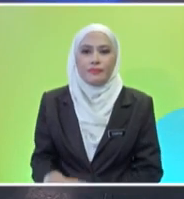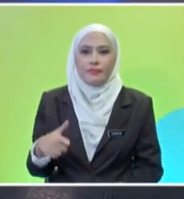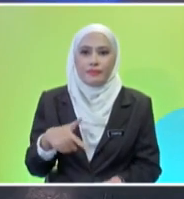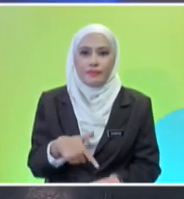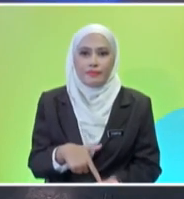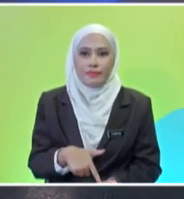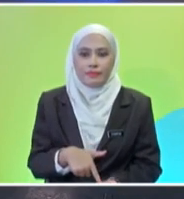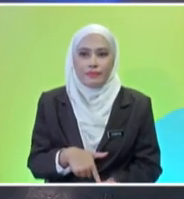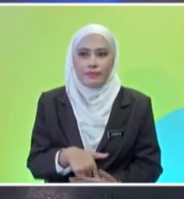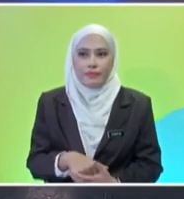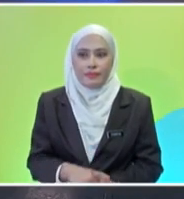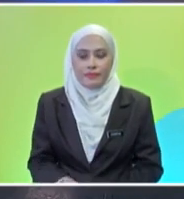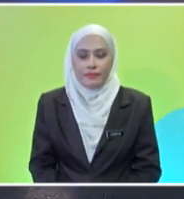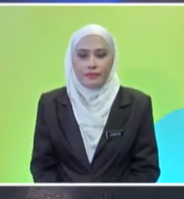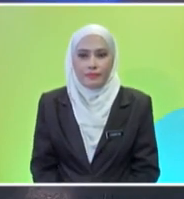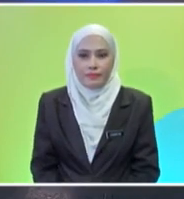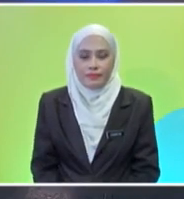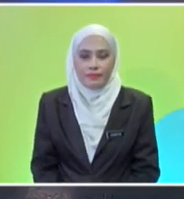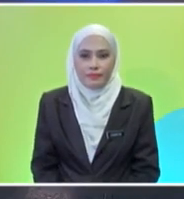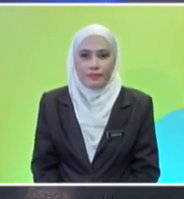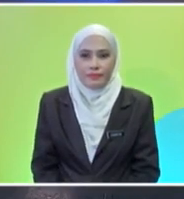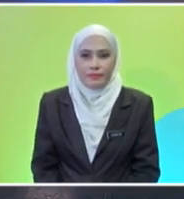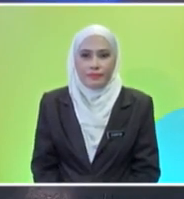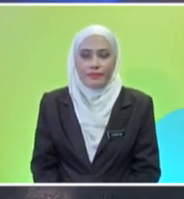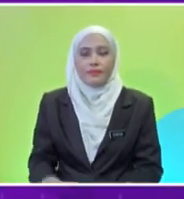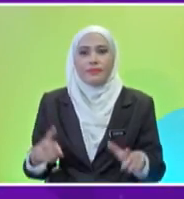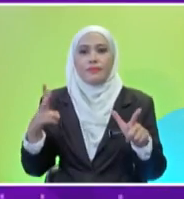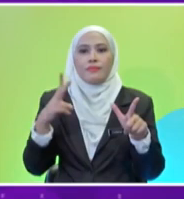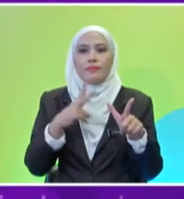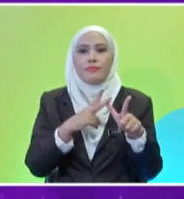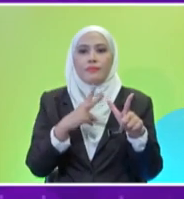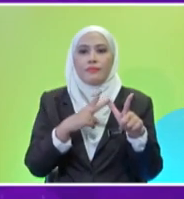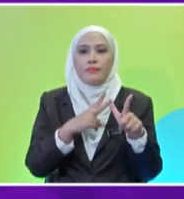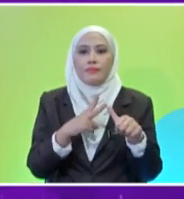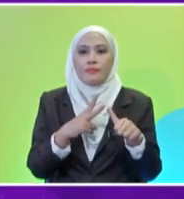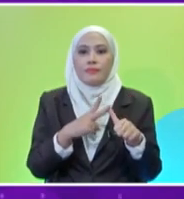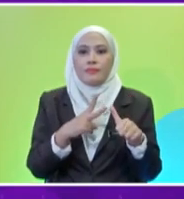yang kedua yang kedua dialog yang kedua